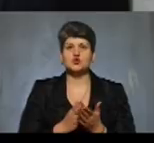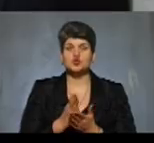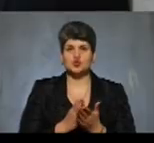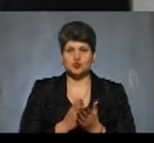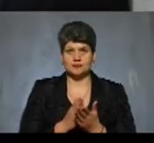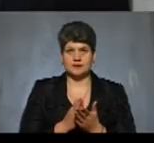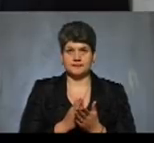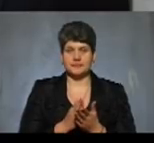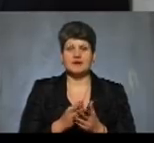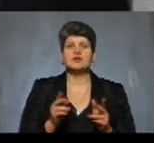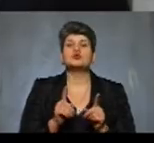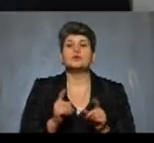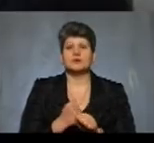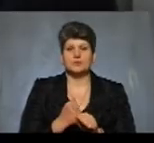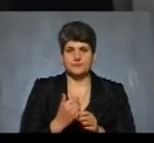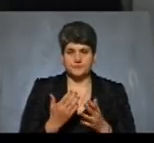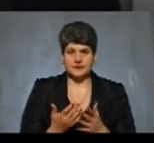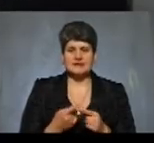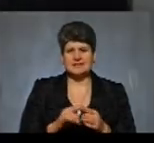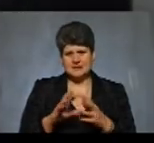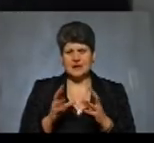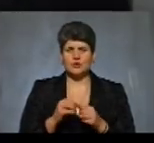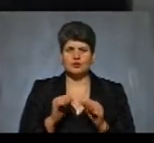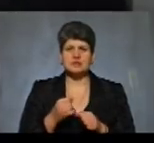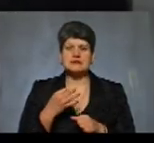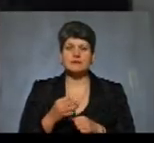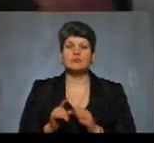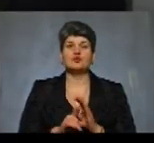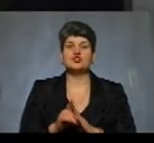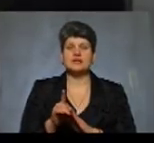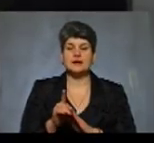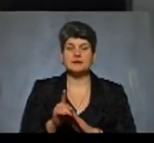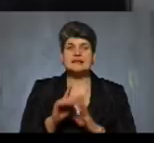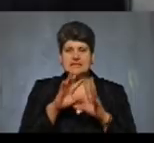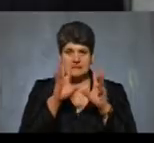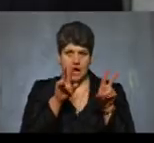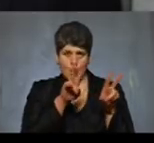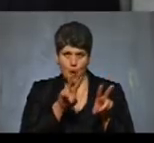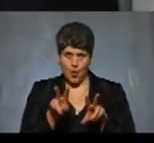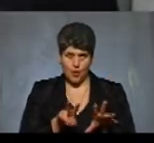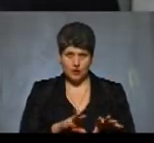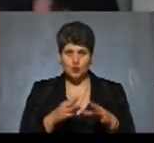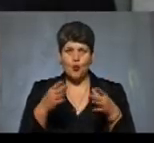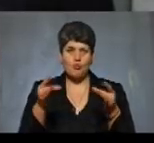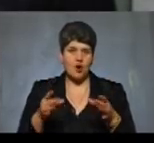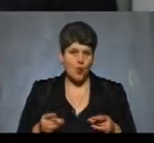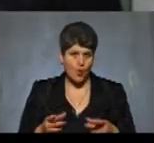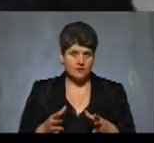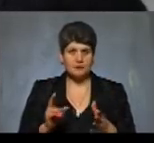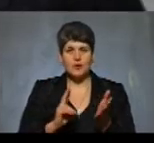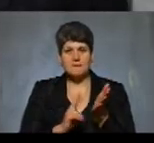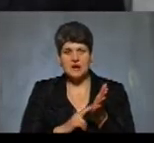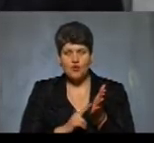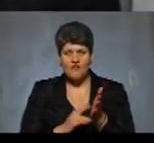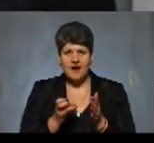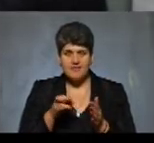Які методи ми робимо? Це, можна так в загальній час сказати, це починаємо з загального огляду упаковки, потім маркування, і